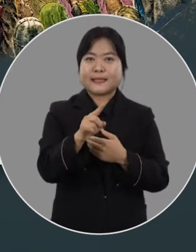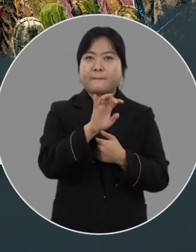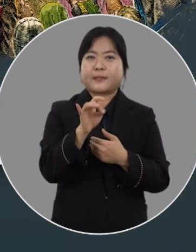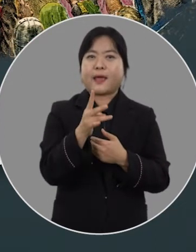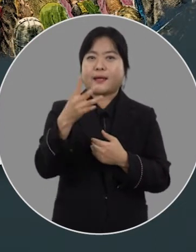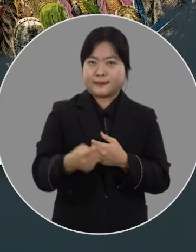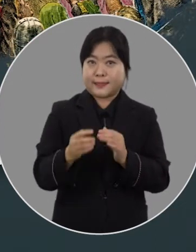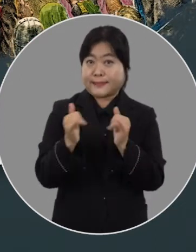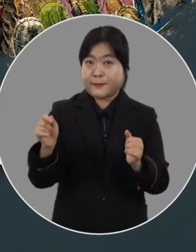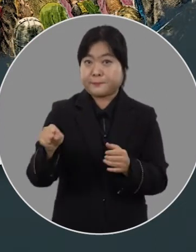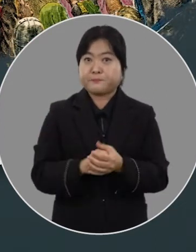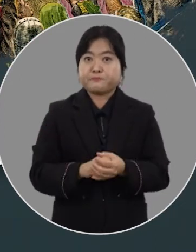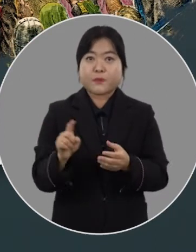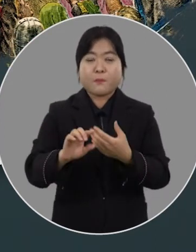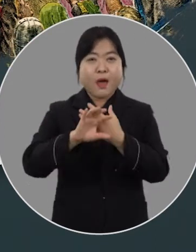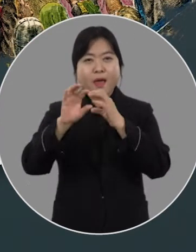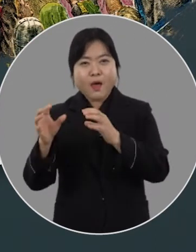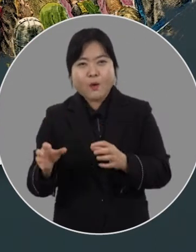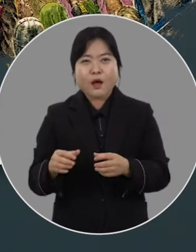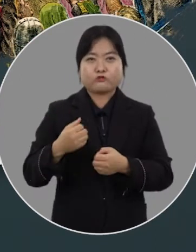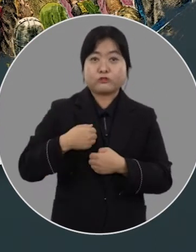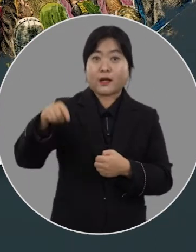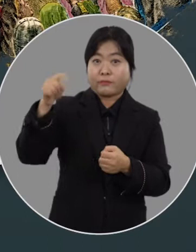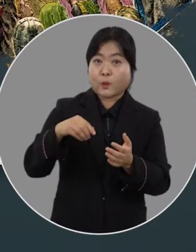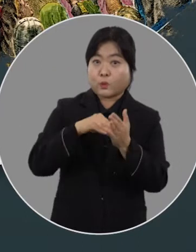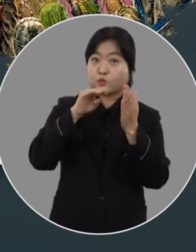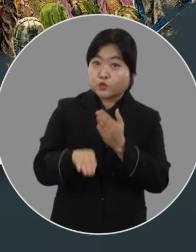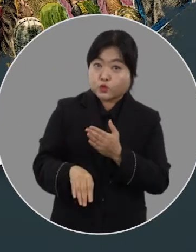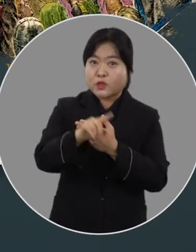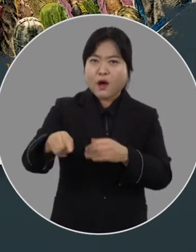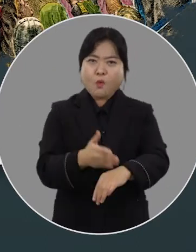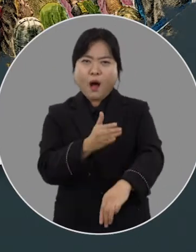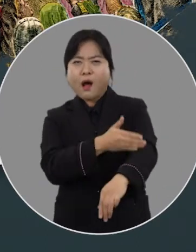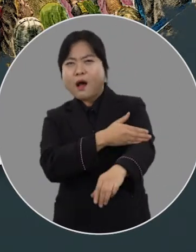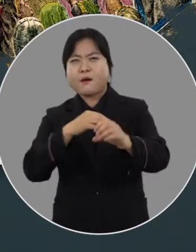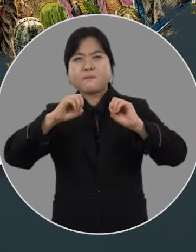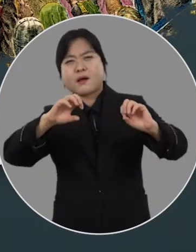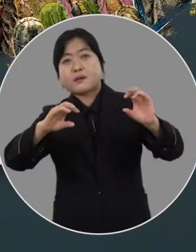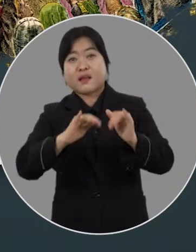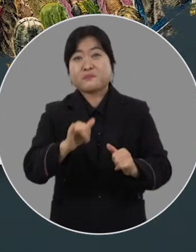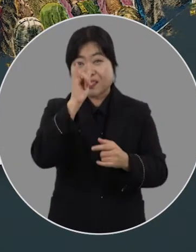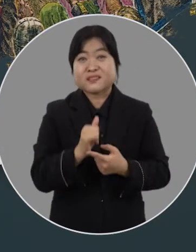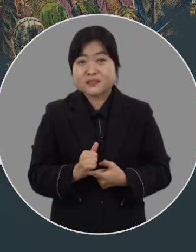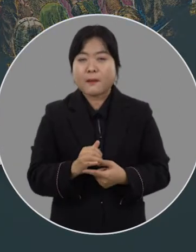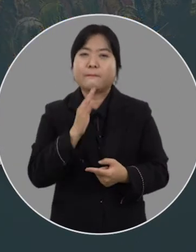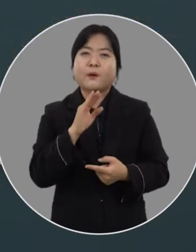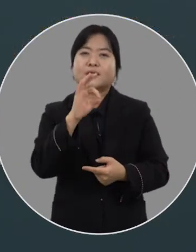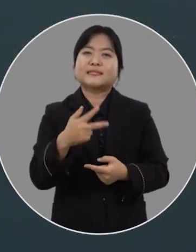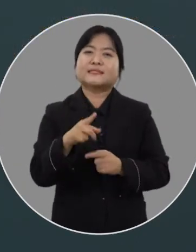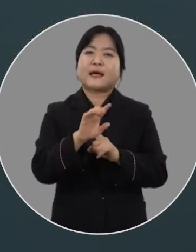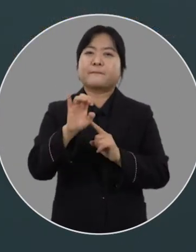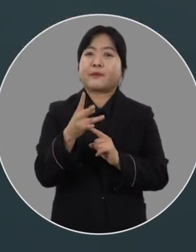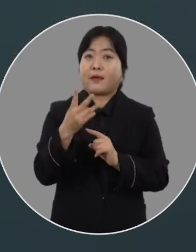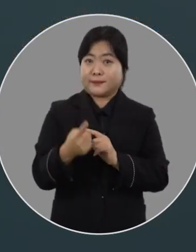사람이었는데요. 항상 해외나 어떠한 군대에 갔다 온 다음에 과장해서 얘기하는 사람들이 있는데요. 바로 이